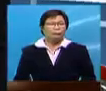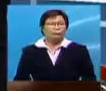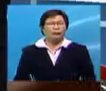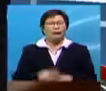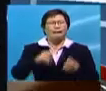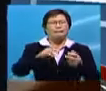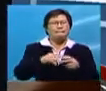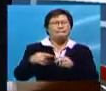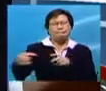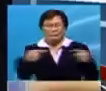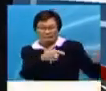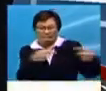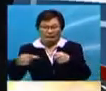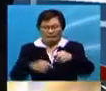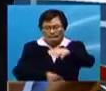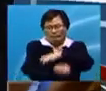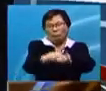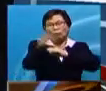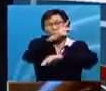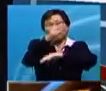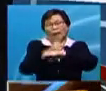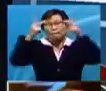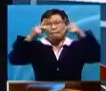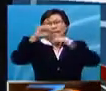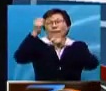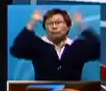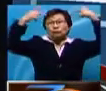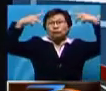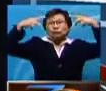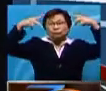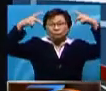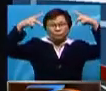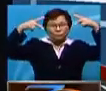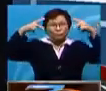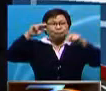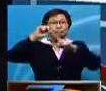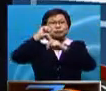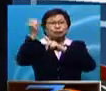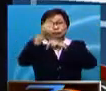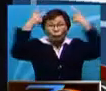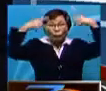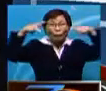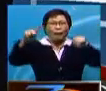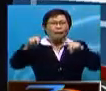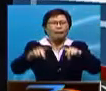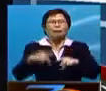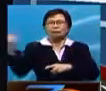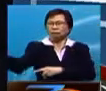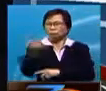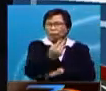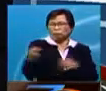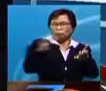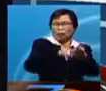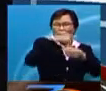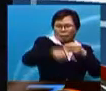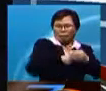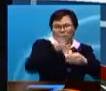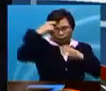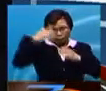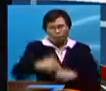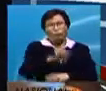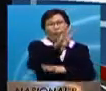kemulut bola sepak kebangsaan presiden persatuan bola sepak Malaysia akhirnya tampil bersuara membuat kenyataan mengenai